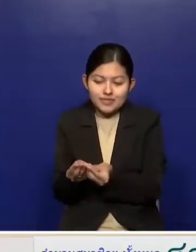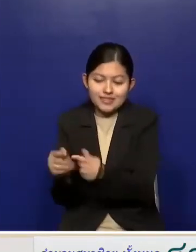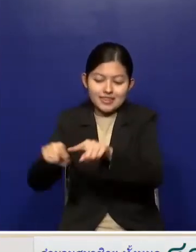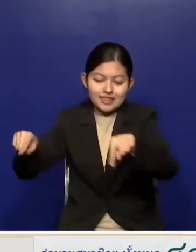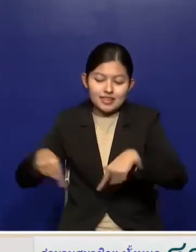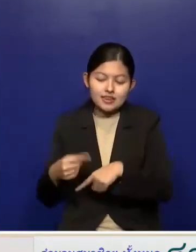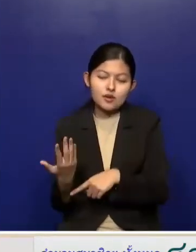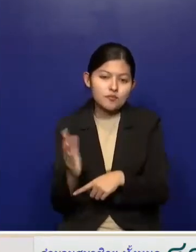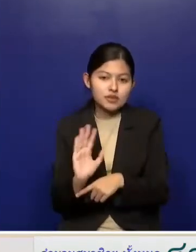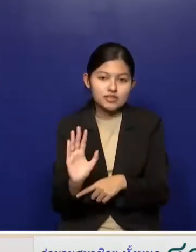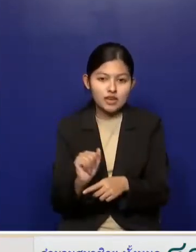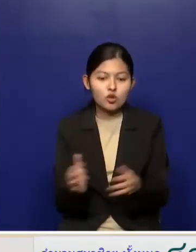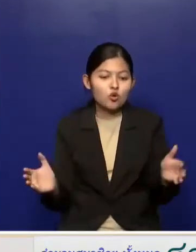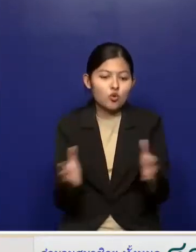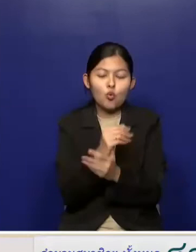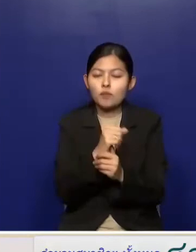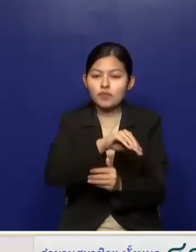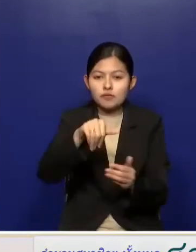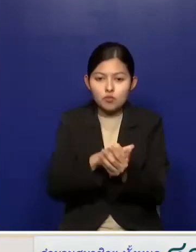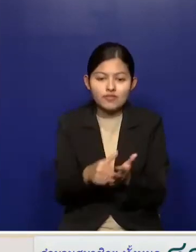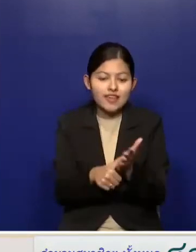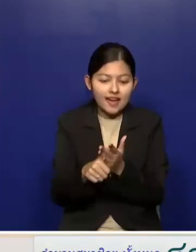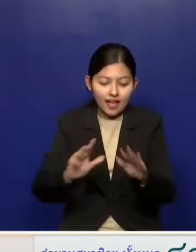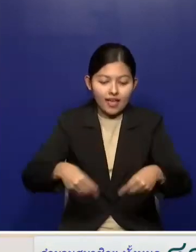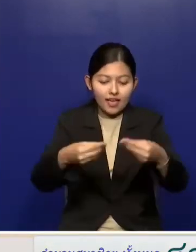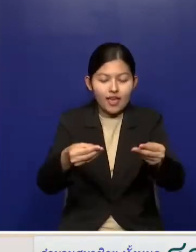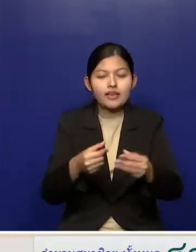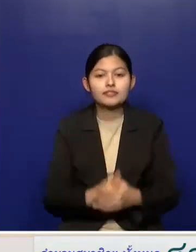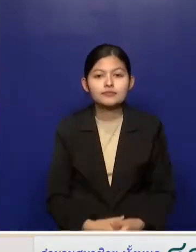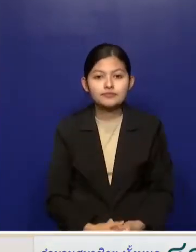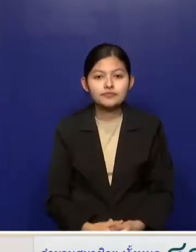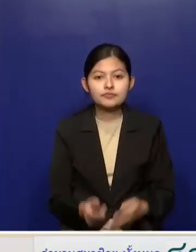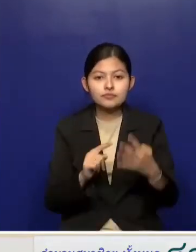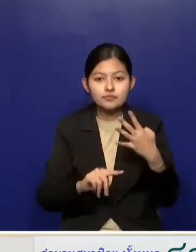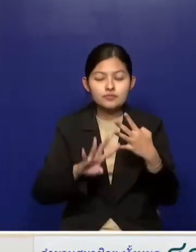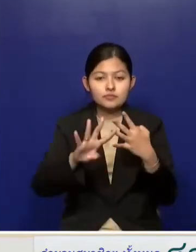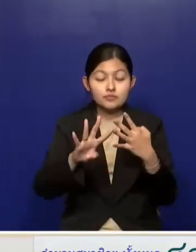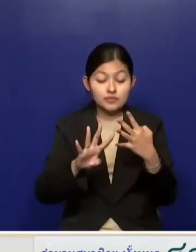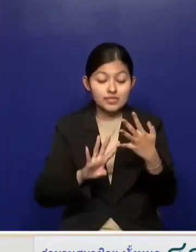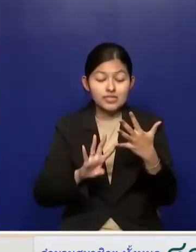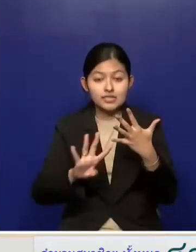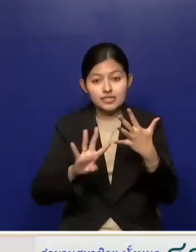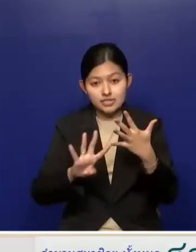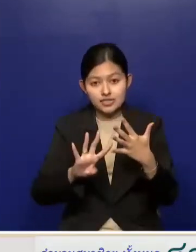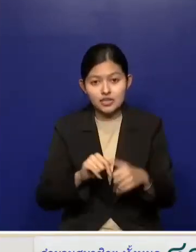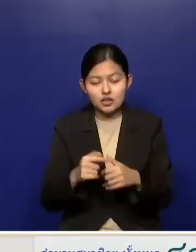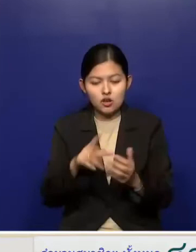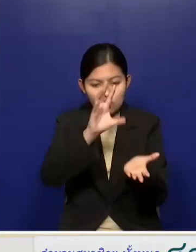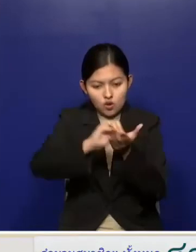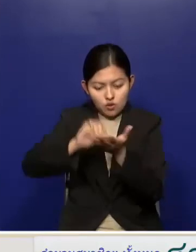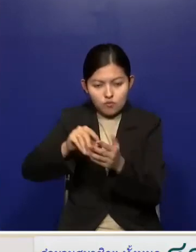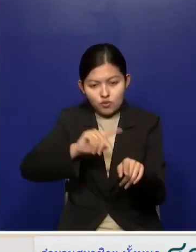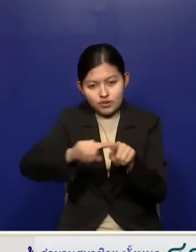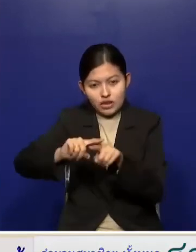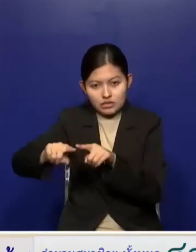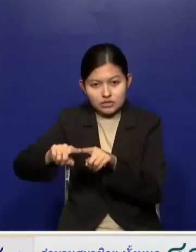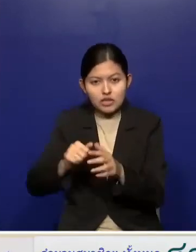นอี้เปเรื่องของการบิหจดการ ในเรื่องของข้มลตางๆ ก็จะปรากฏอยู่